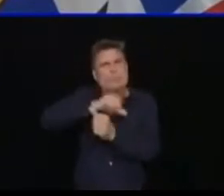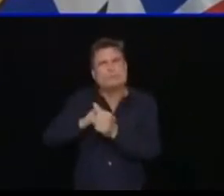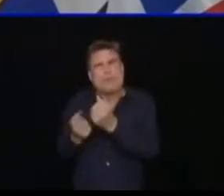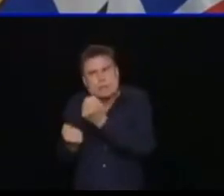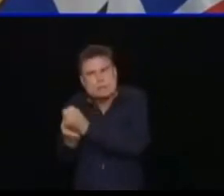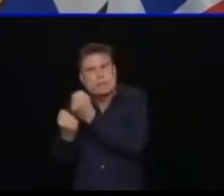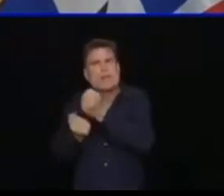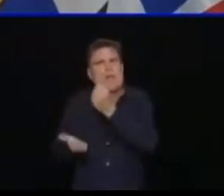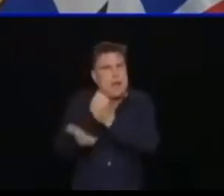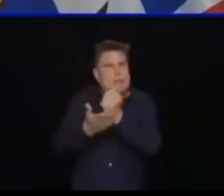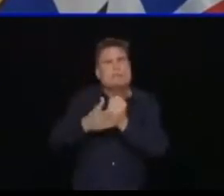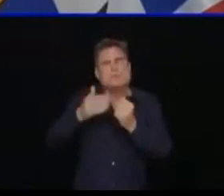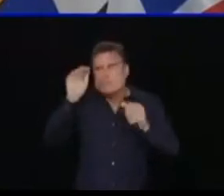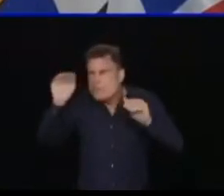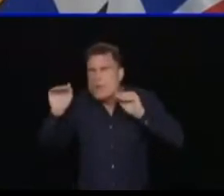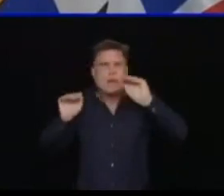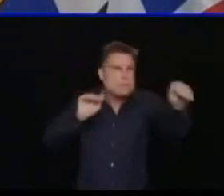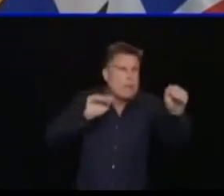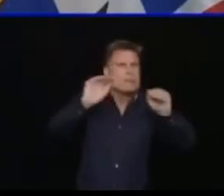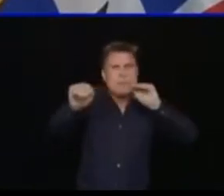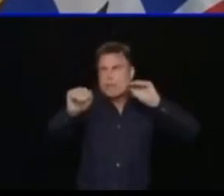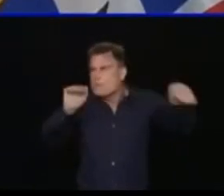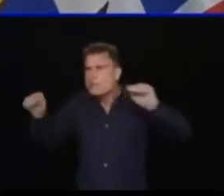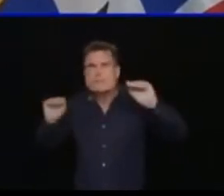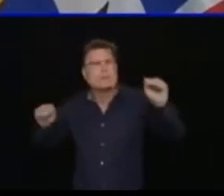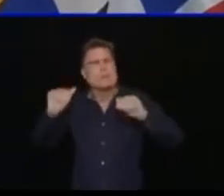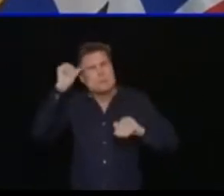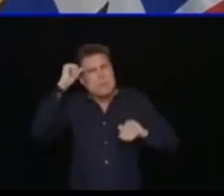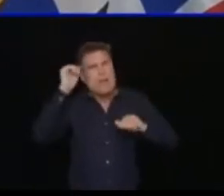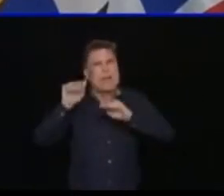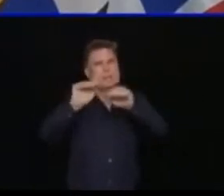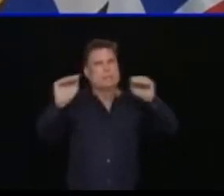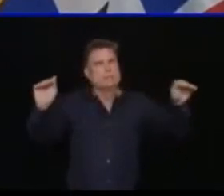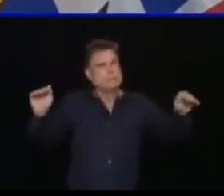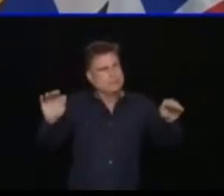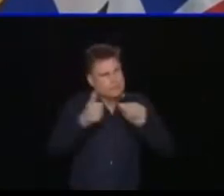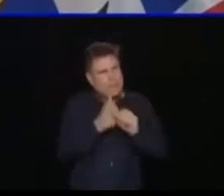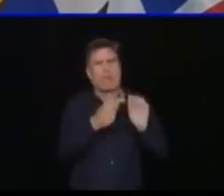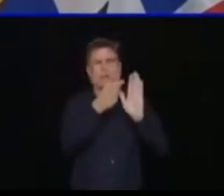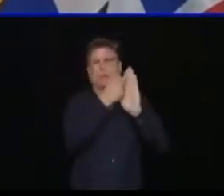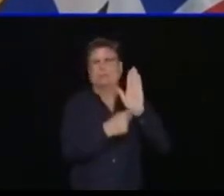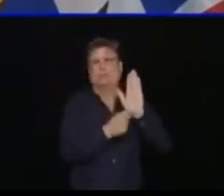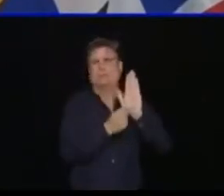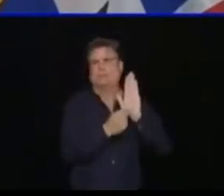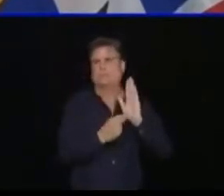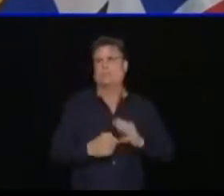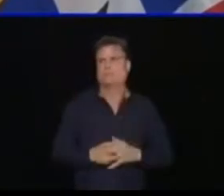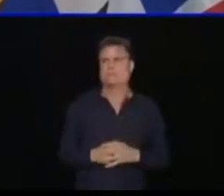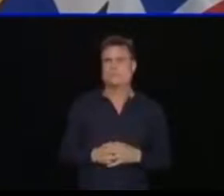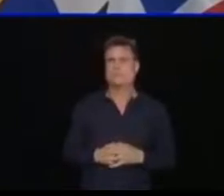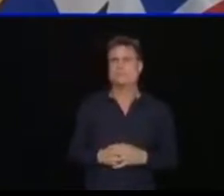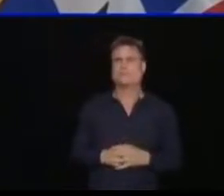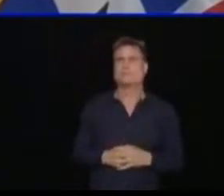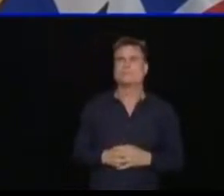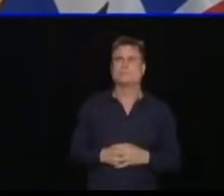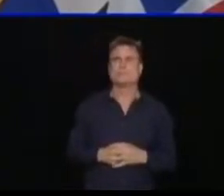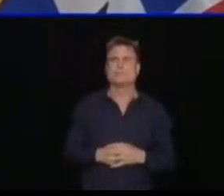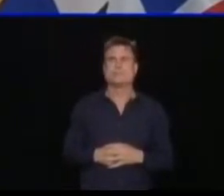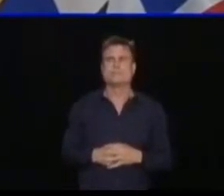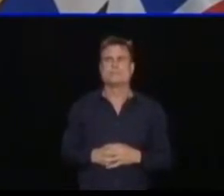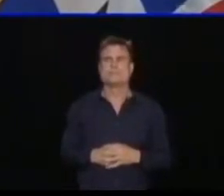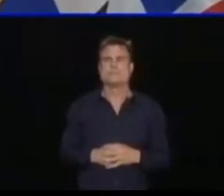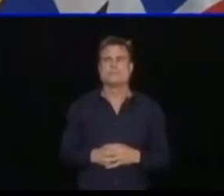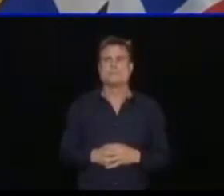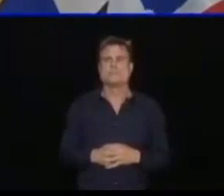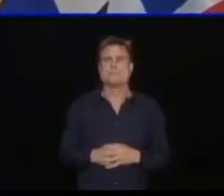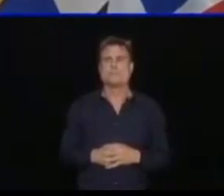in BC, and we can go back to doing that. 那么 As 这样 I 的 said 曲 on 线就会 Friday, 上 I'm 升 not。typically very active on social 所以 media,